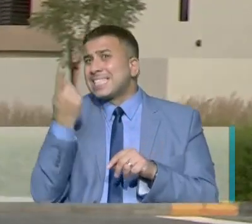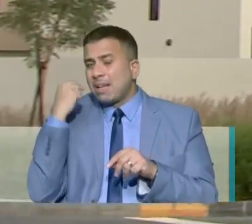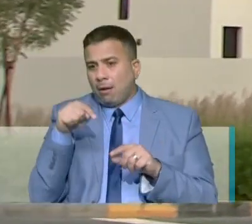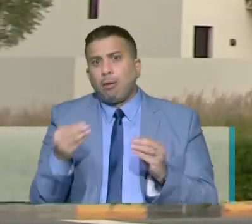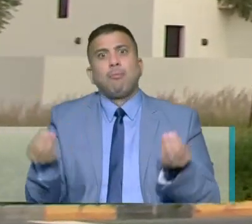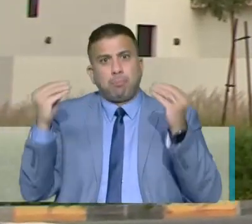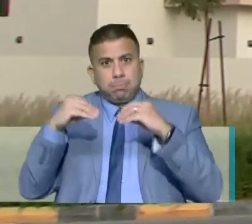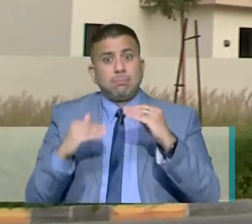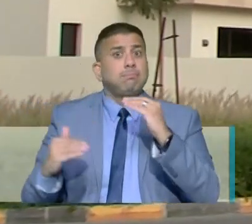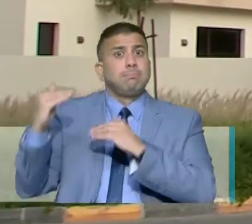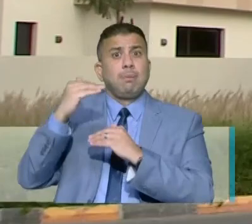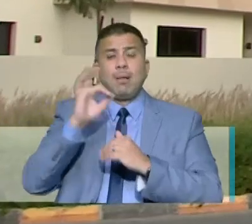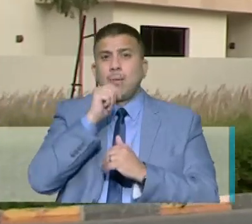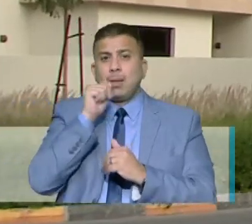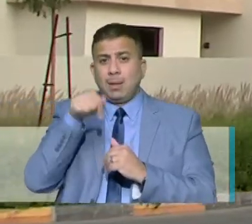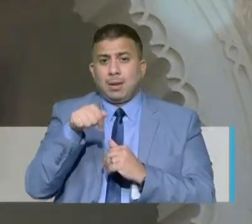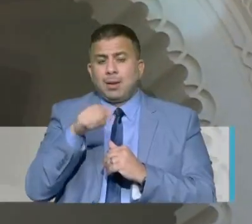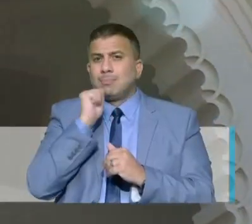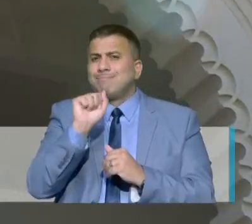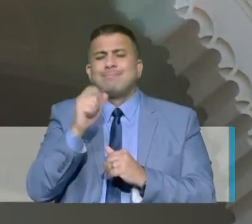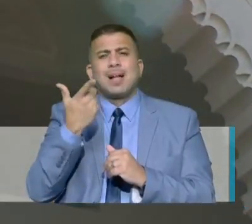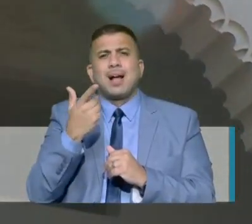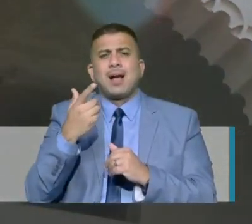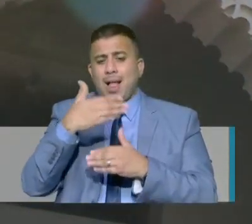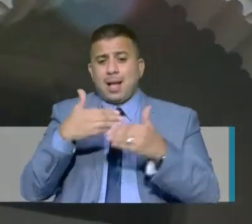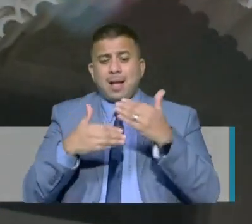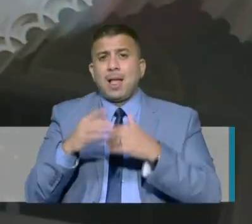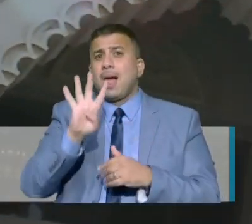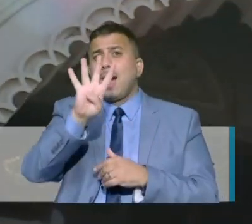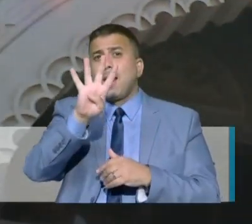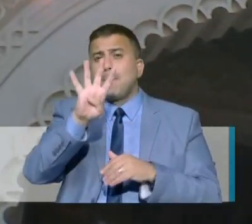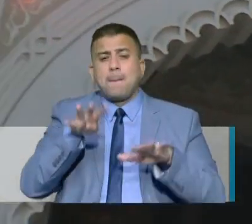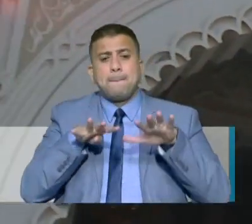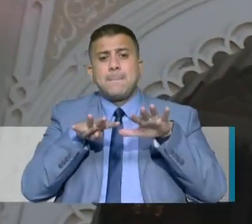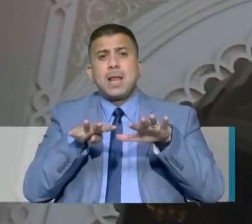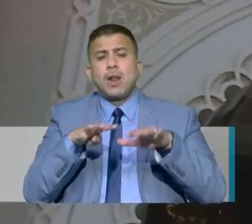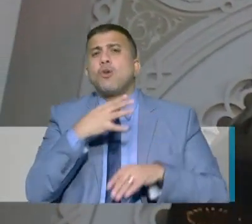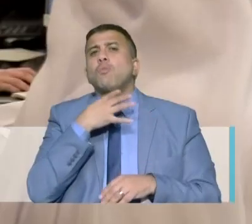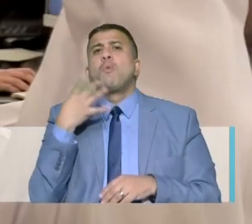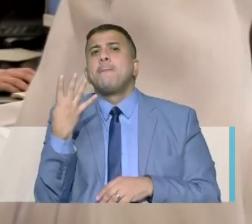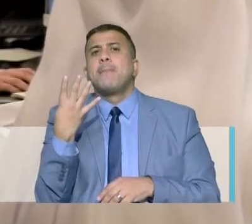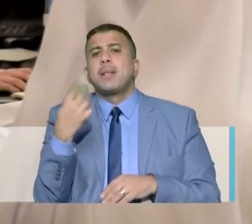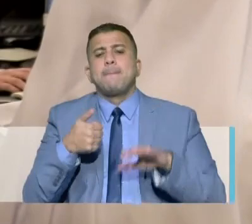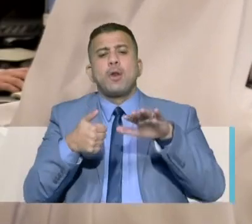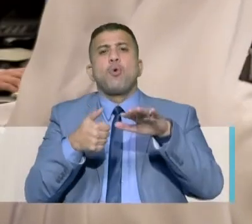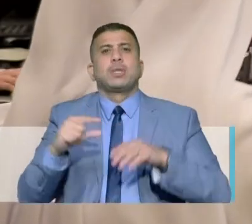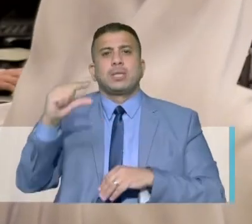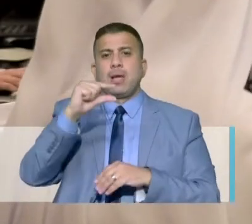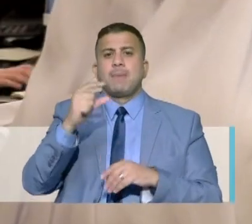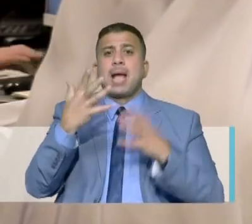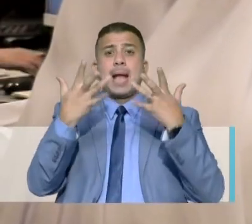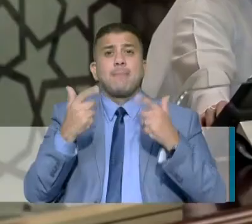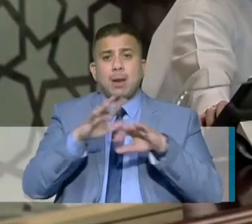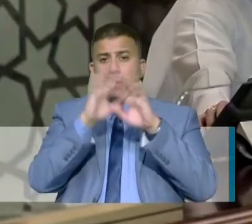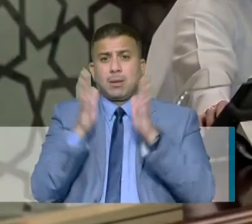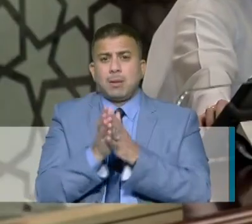الماضيه فيما بلغت قيمه الرهونات العقاريه 4 مليارات و400 مليون درهم بينما وصل اجمالي